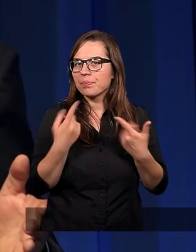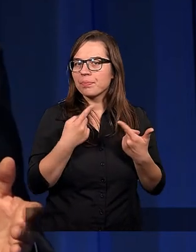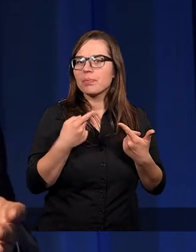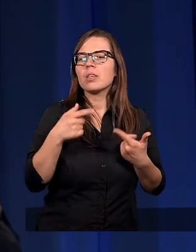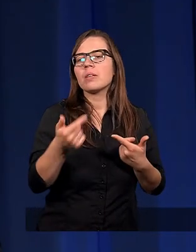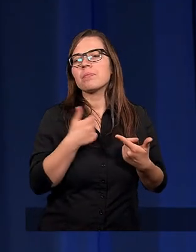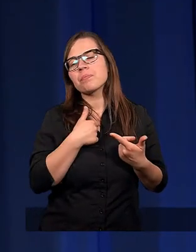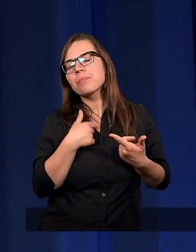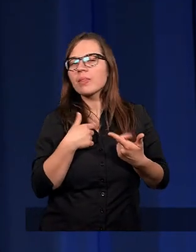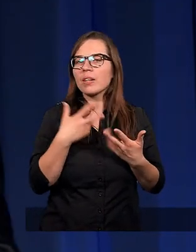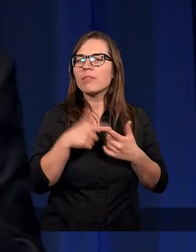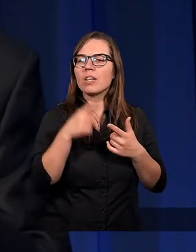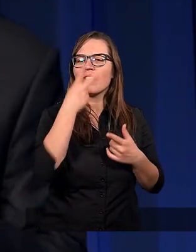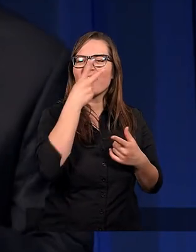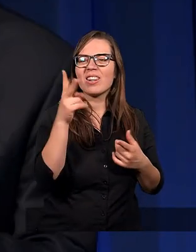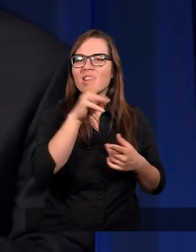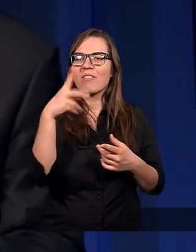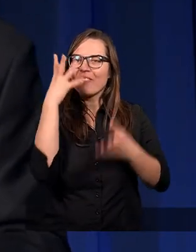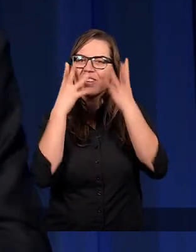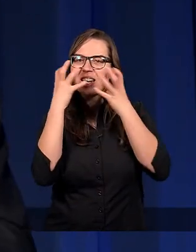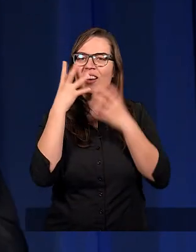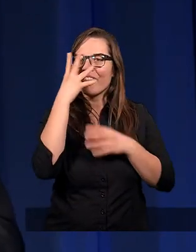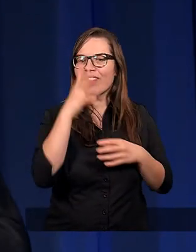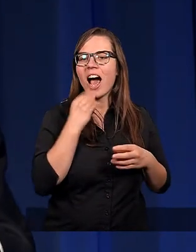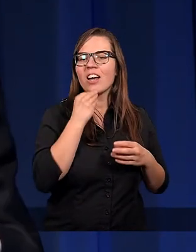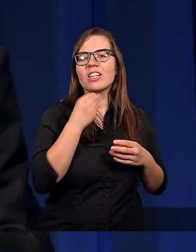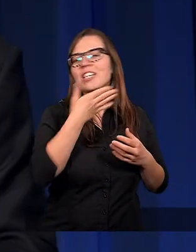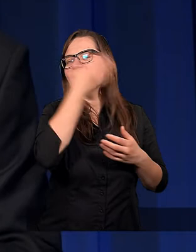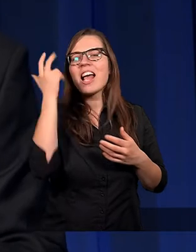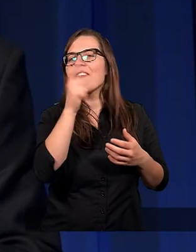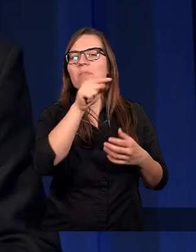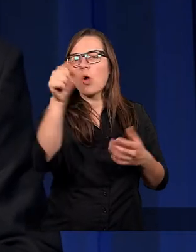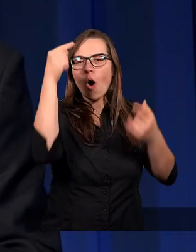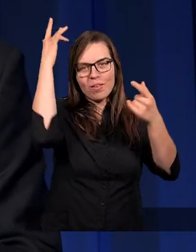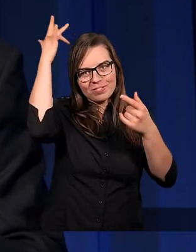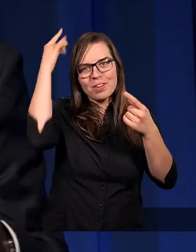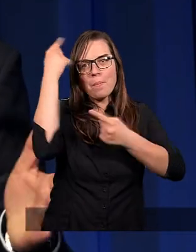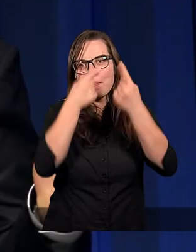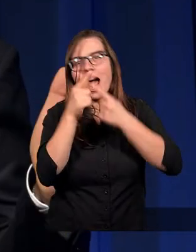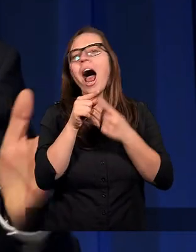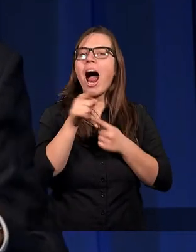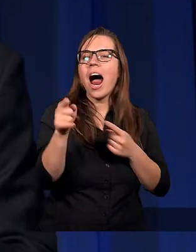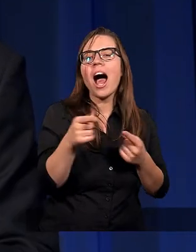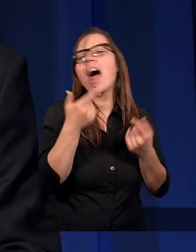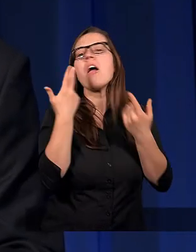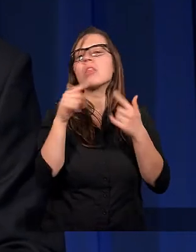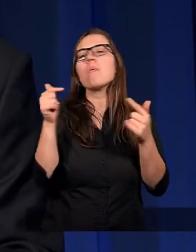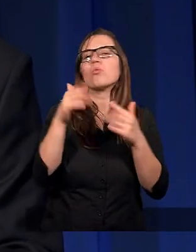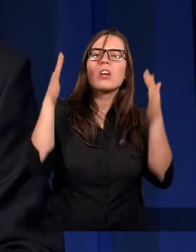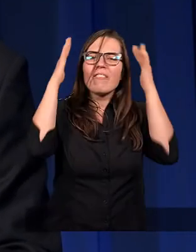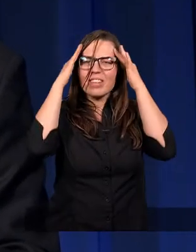Po minach, jakie widzę na waszych twarzach, nie wiem, co myślicie. Ale nie muszę wiedzieć.